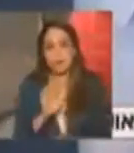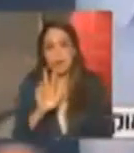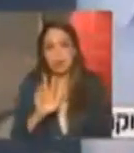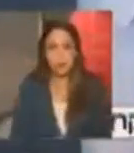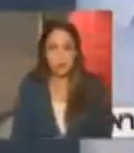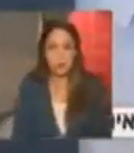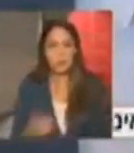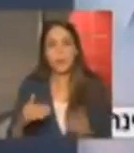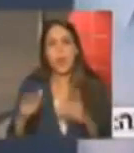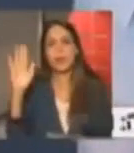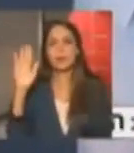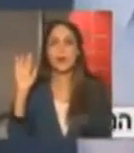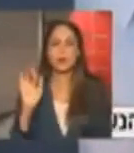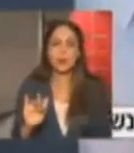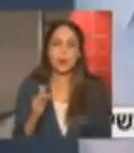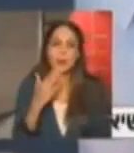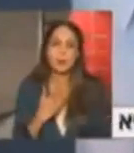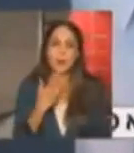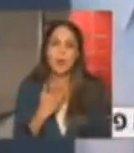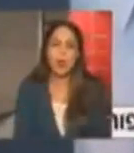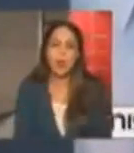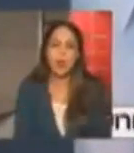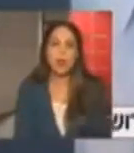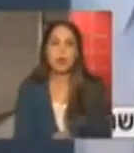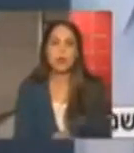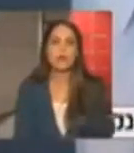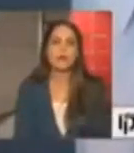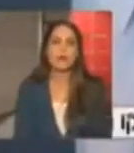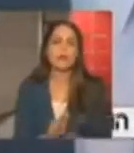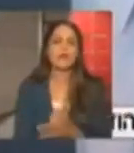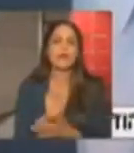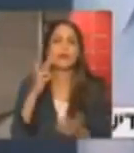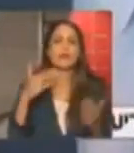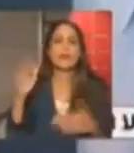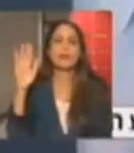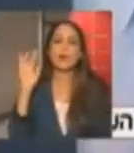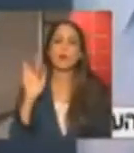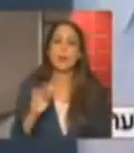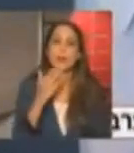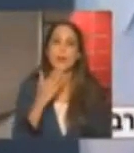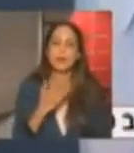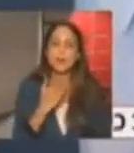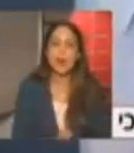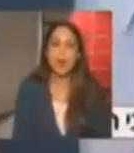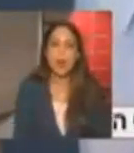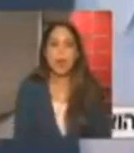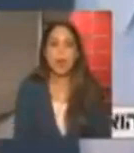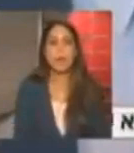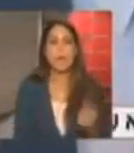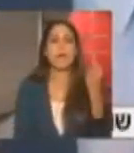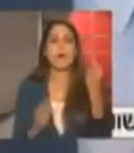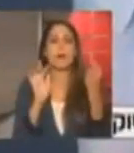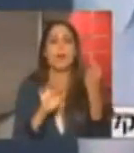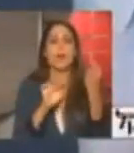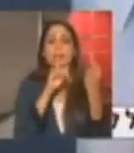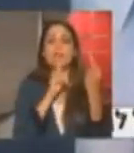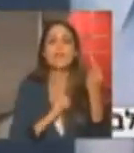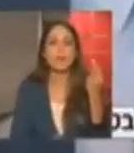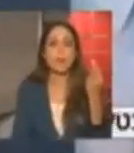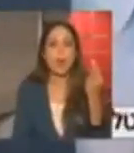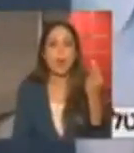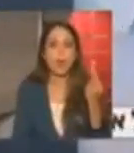ב-2013, הצבעות נגד ישראל, וזה 13 הצבעות נגד ישראל שמגנים את ישראל רק פעם אחת נגד סוריה.